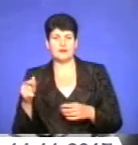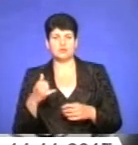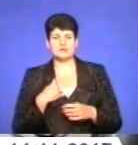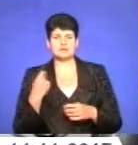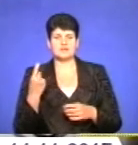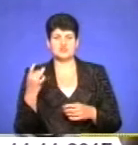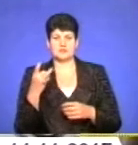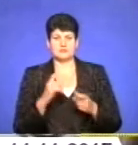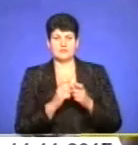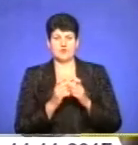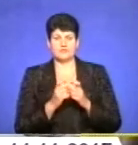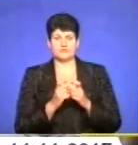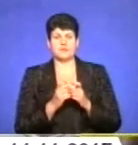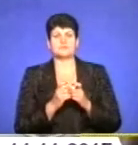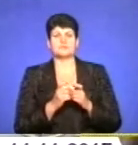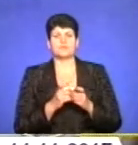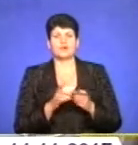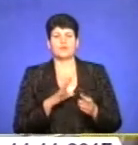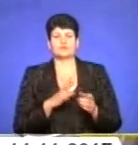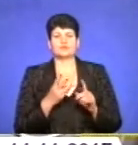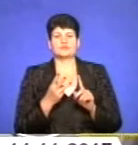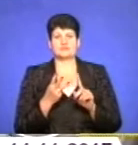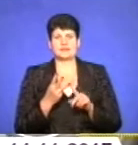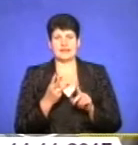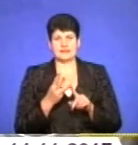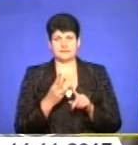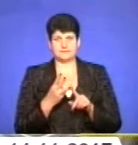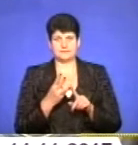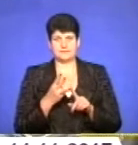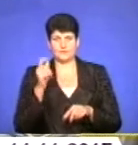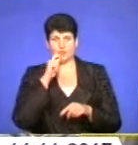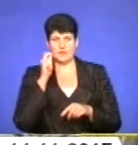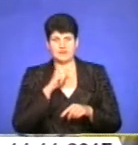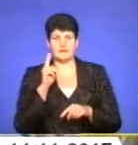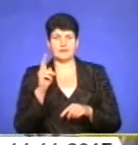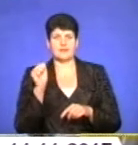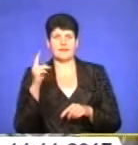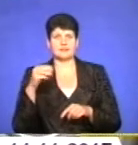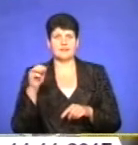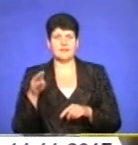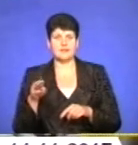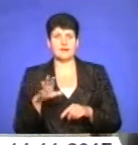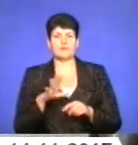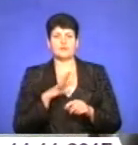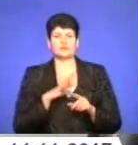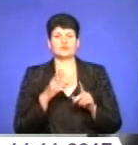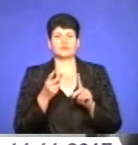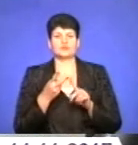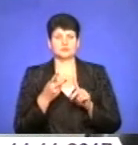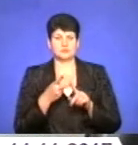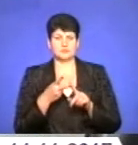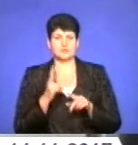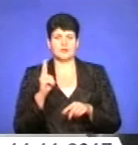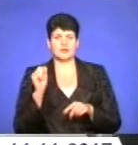він боровся по кадетам, він був третій на Україні по кадетам і другий був срібний призер України по кадетам.